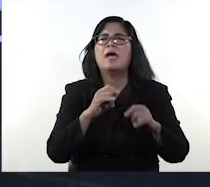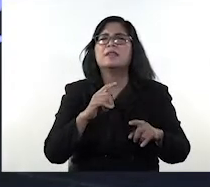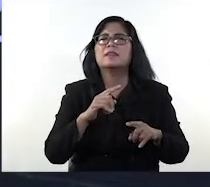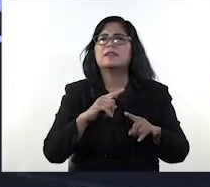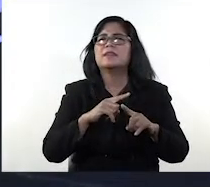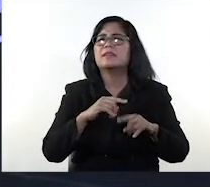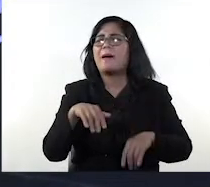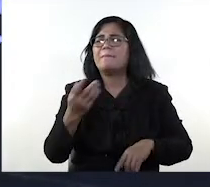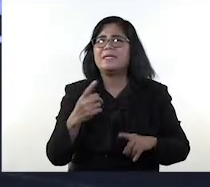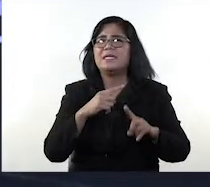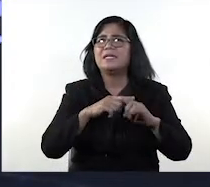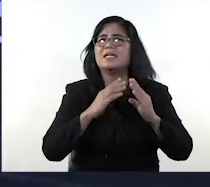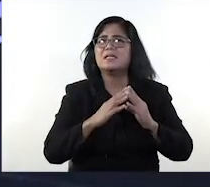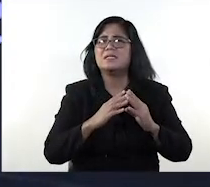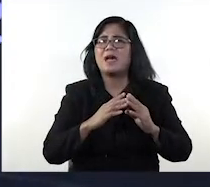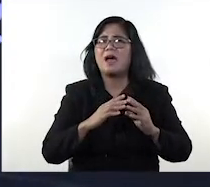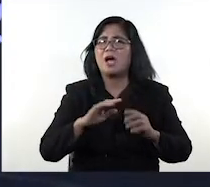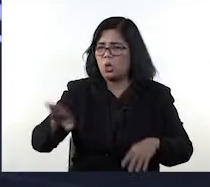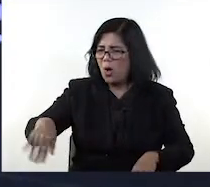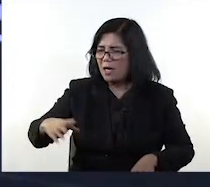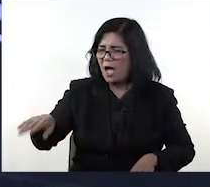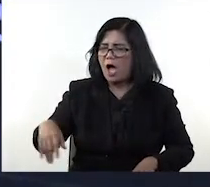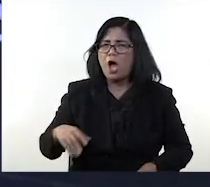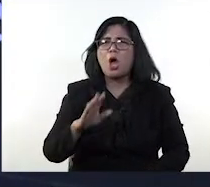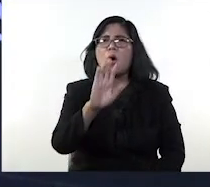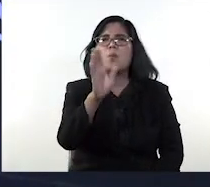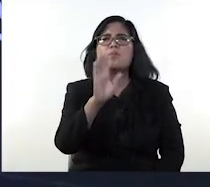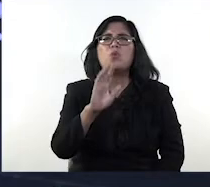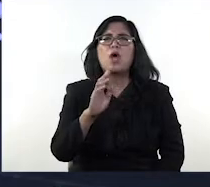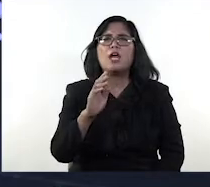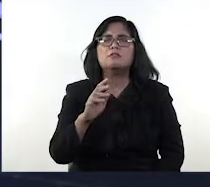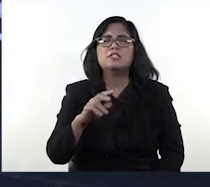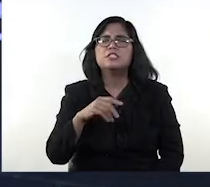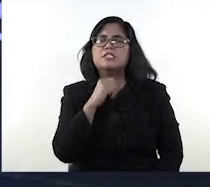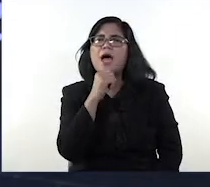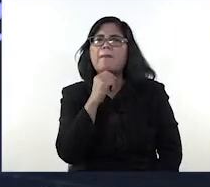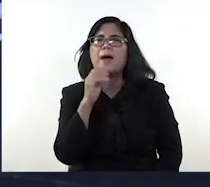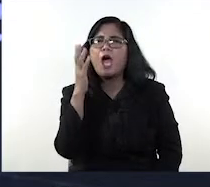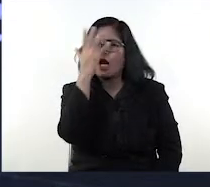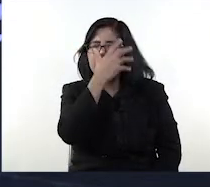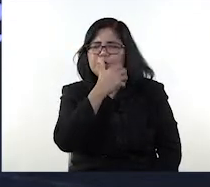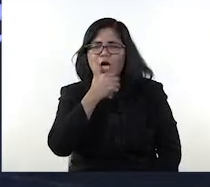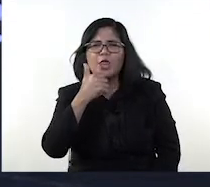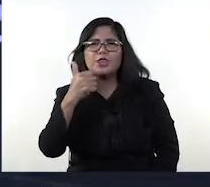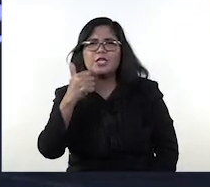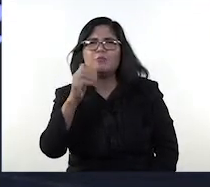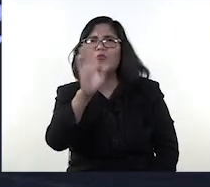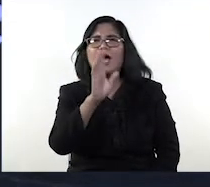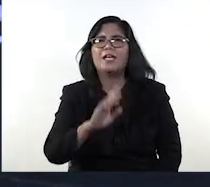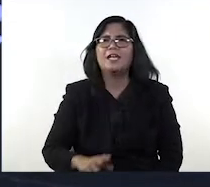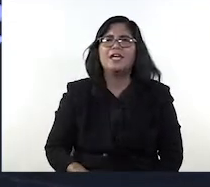di dalam keluarga bukan soal Siapa yang lebih cantik Hai ini bukan pertandingan Miss Universe Bos